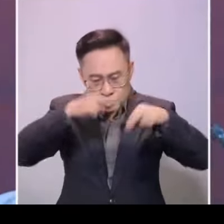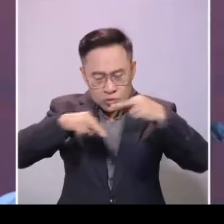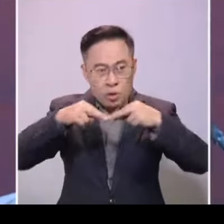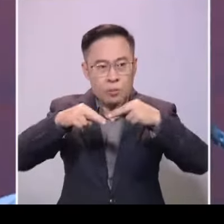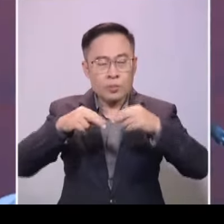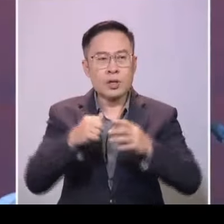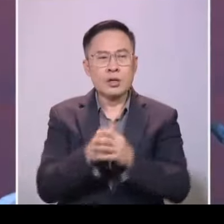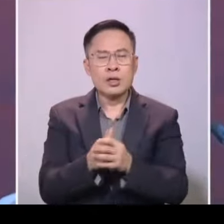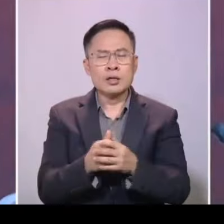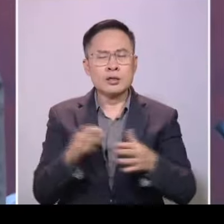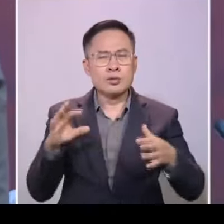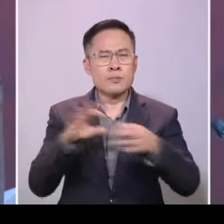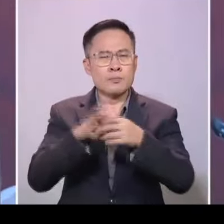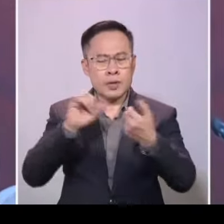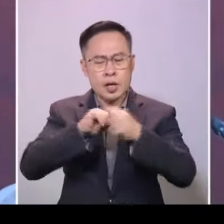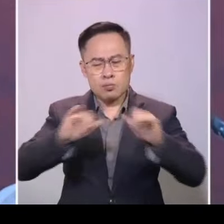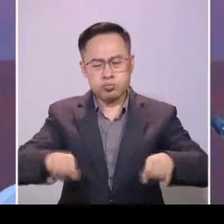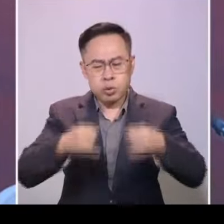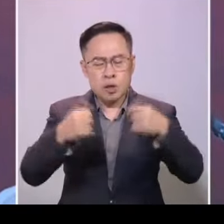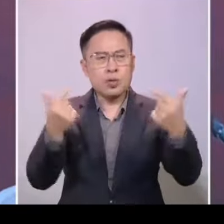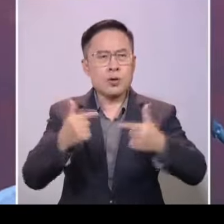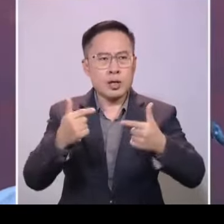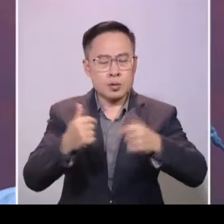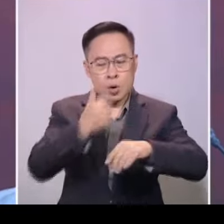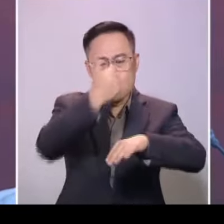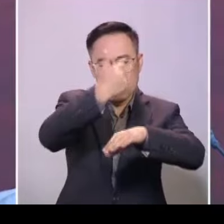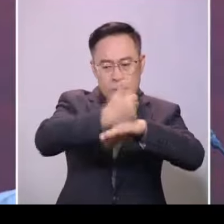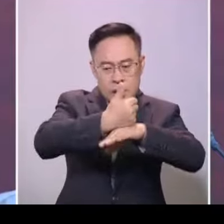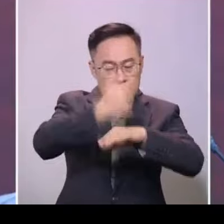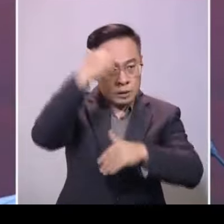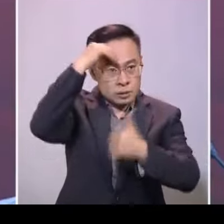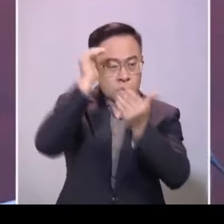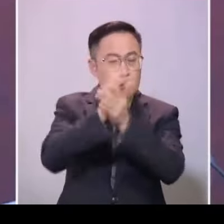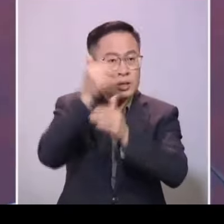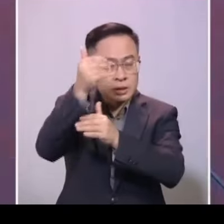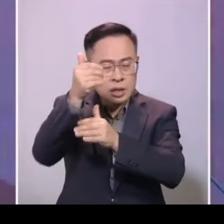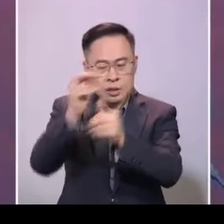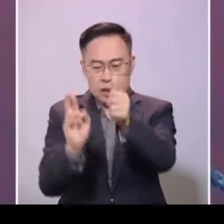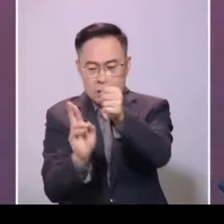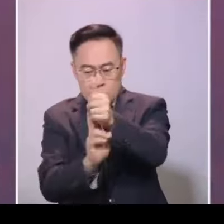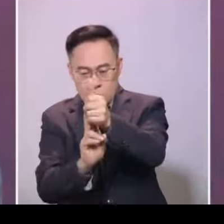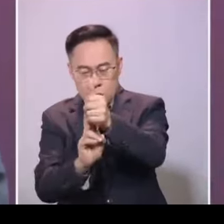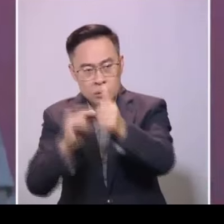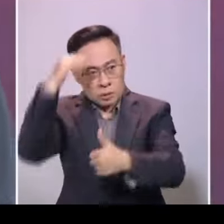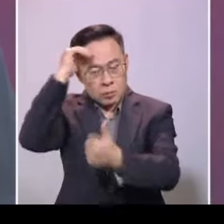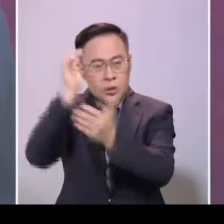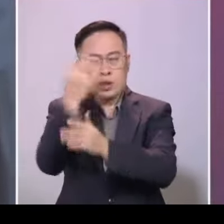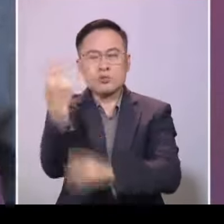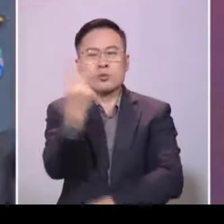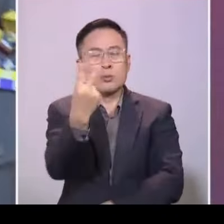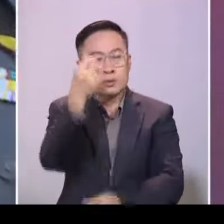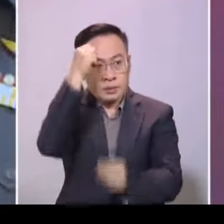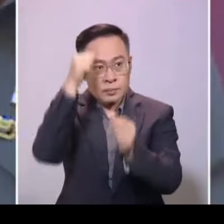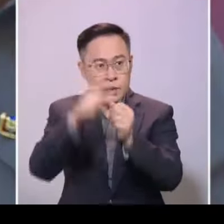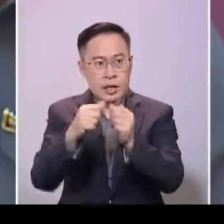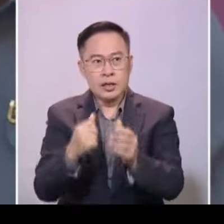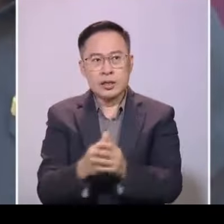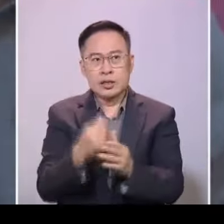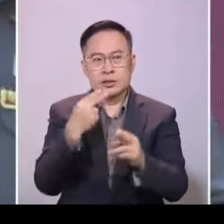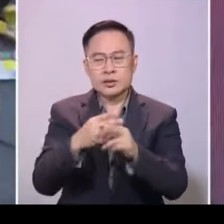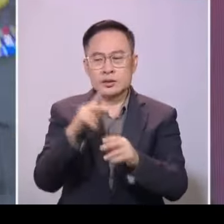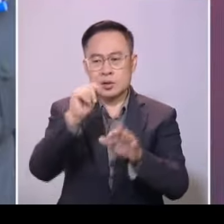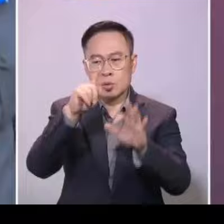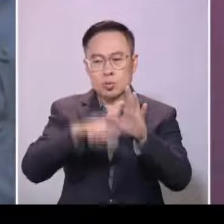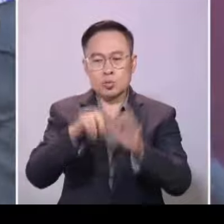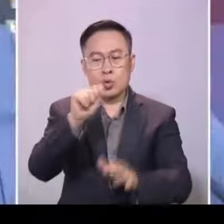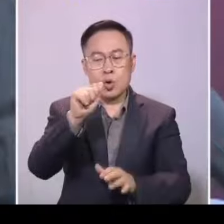ท็จจริงข้อกฎหมายที่เป็นเรื่องความขัดแย้งของบุคลากรในสำนักงานตำรวจแห่งชาติก็นี่แหละฮะตามภาพที่เห็นนะครับเราจำ